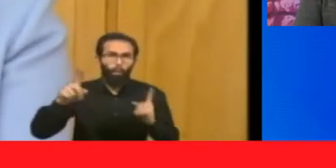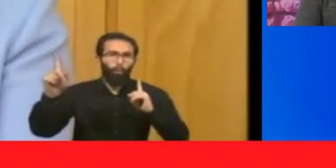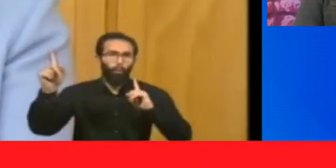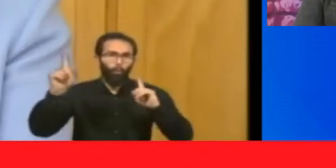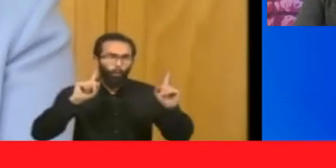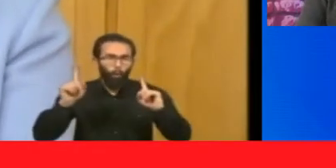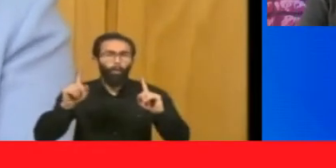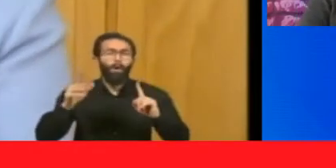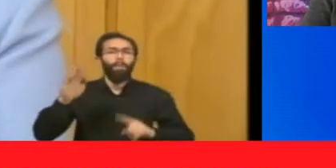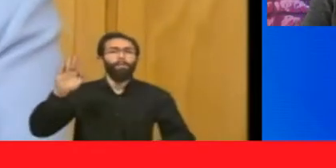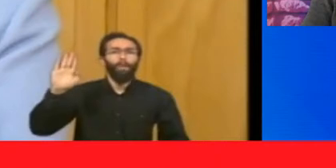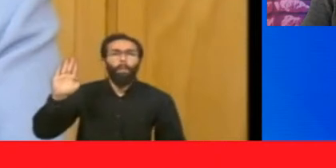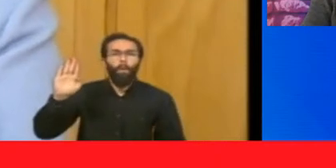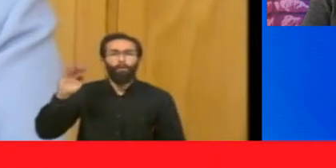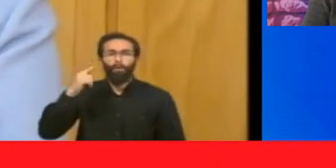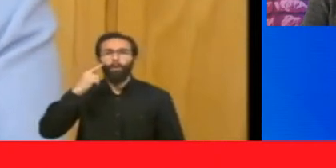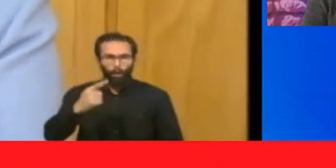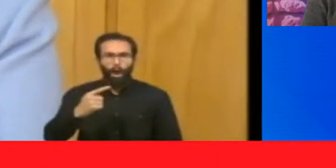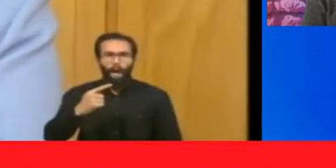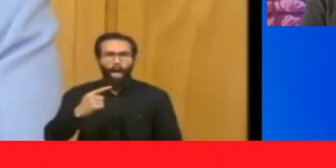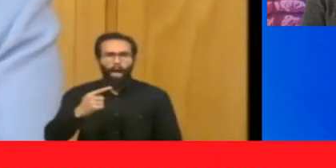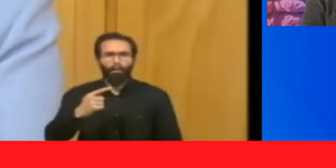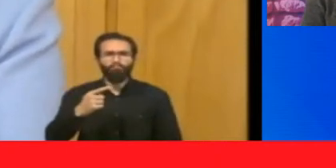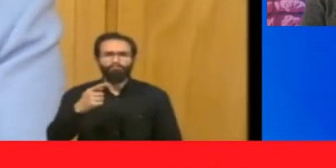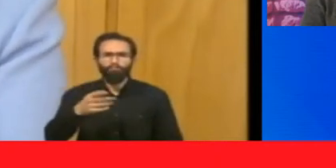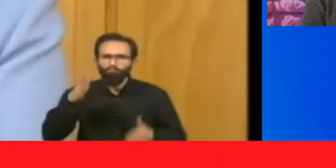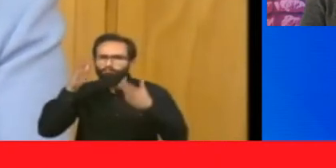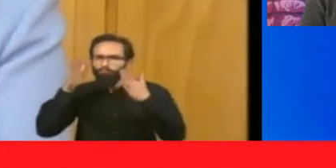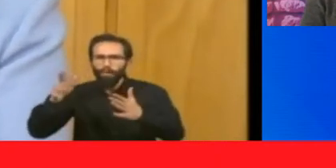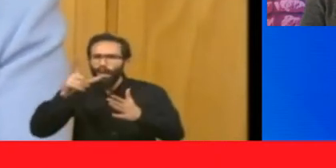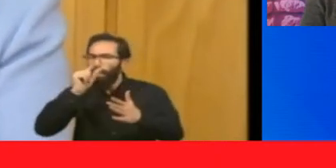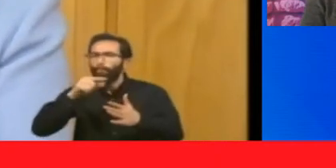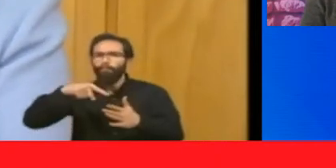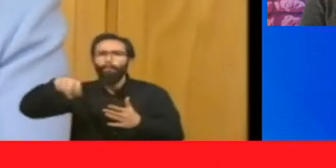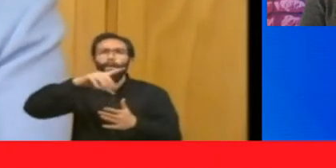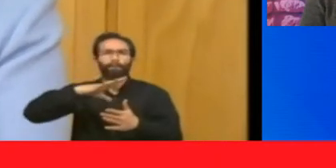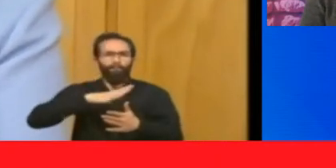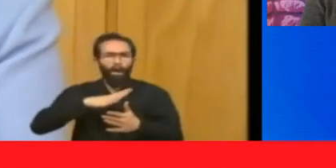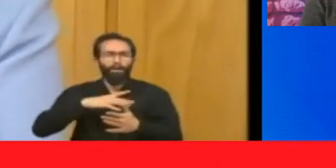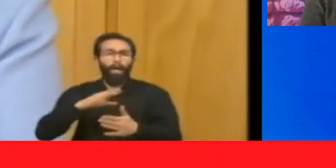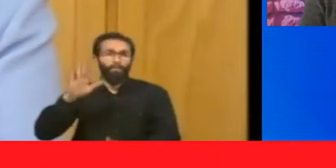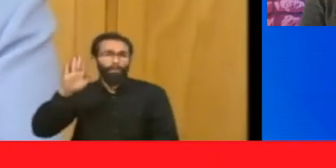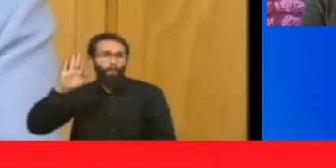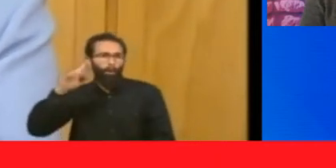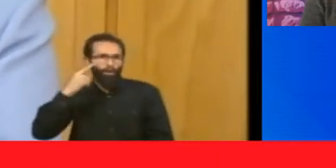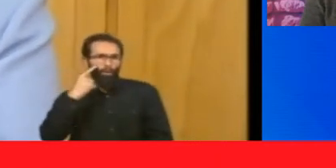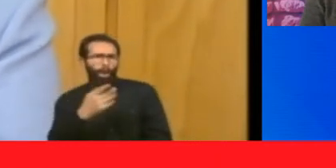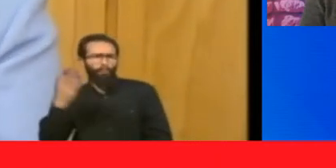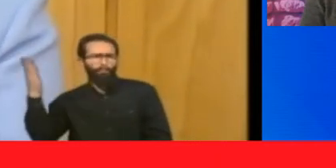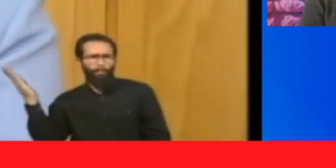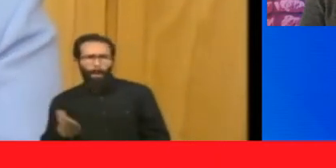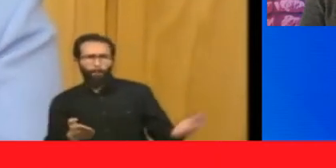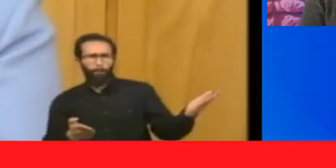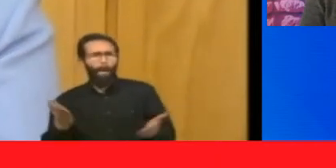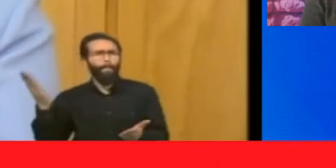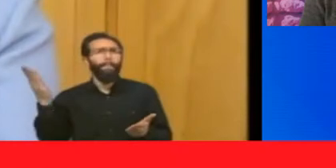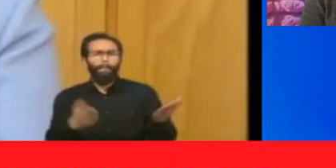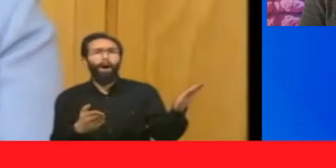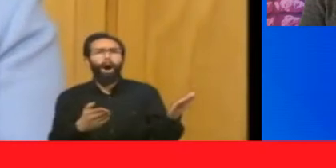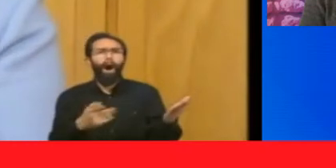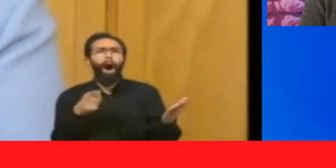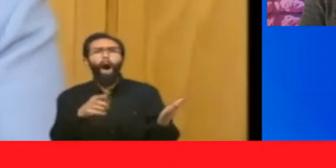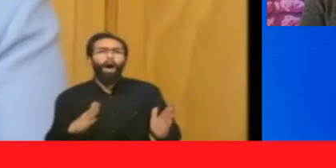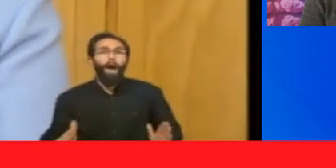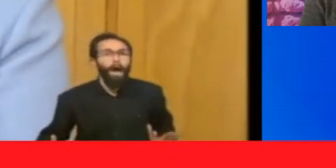demokrasiden yana olan herkesi demokrasiye kurulan komplo karşısında net olmaya,